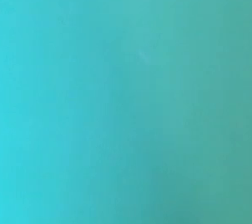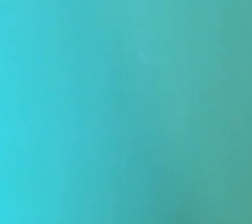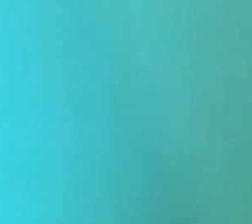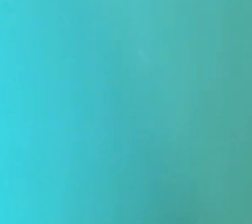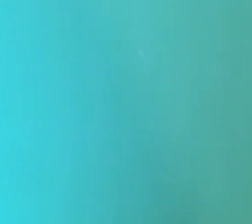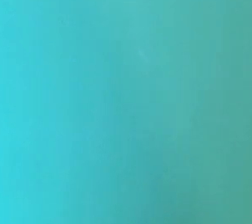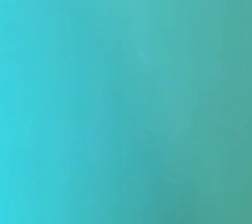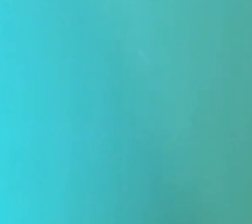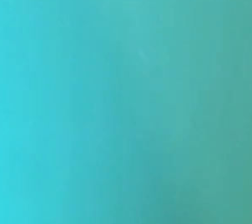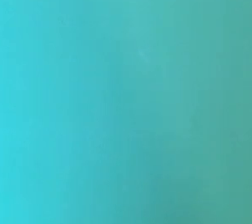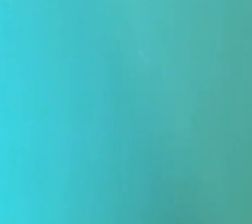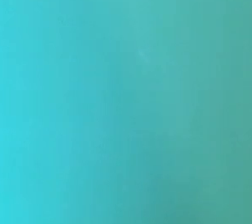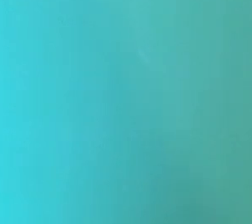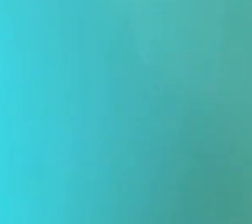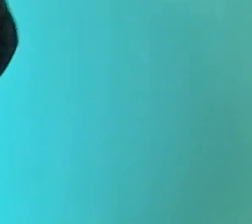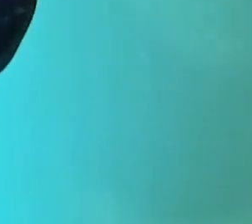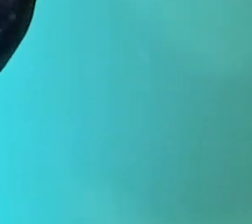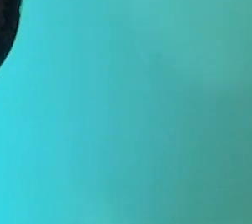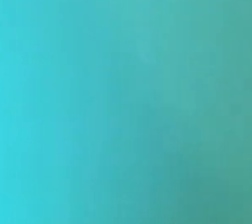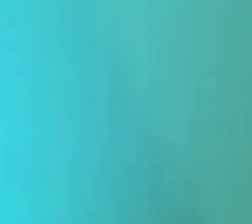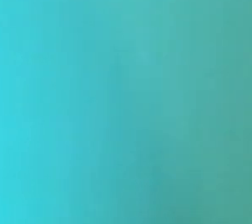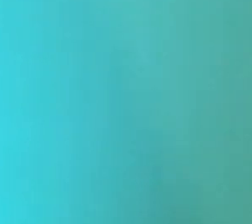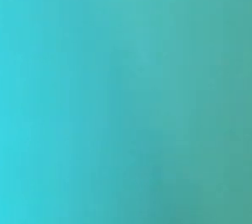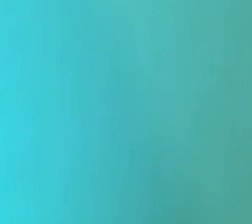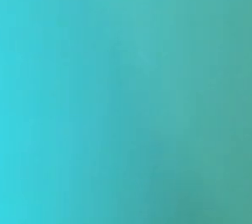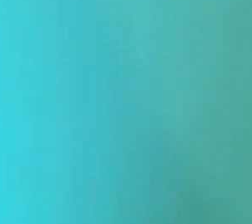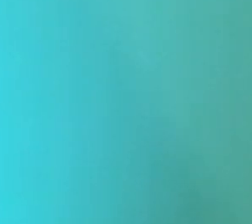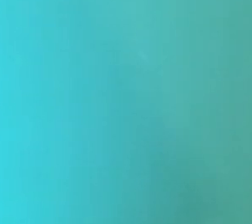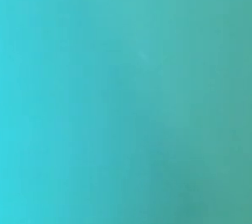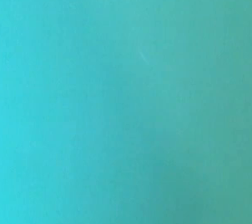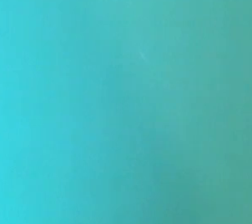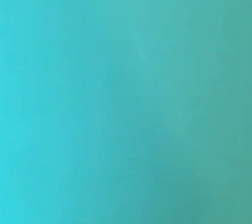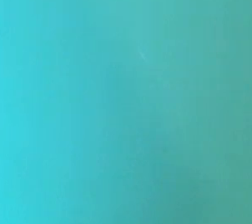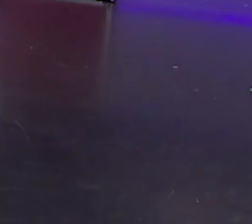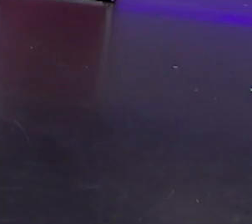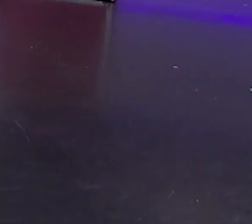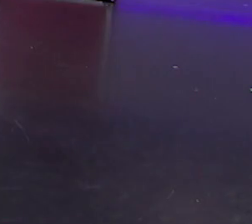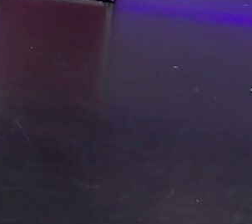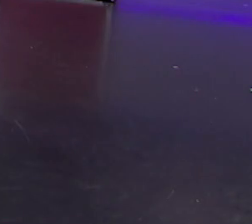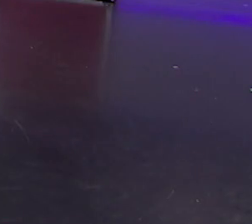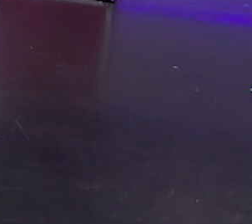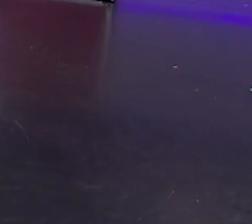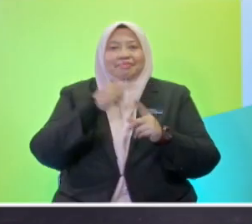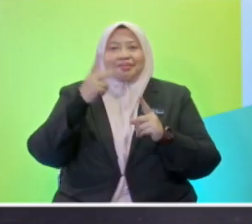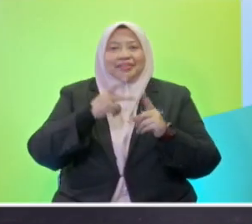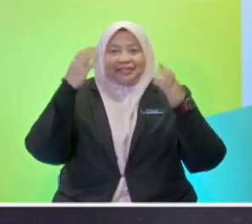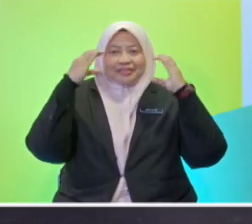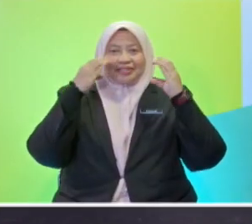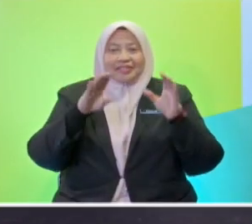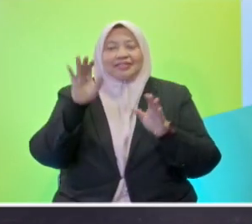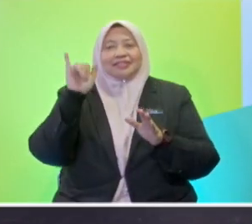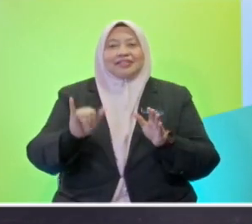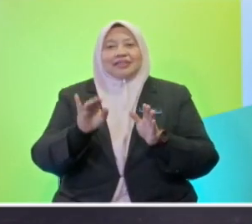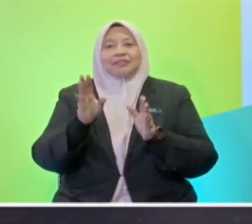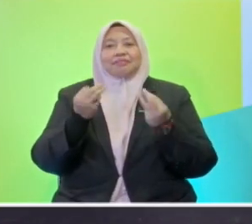Assalamualaikum Cikgu apa kabar Baik terima kasih kepada Cikgu kita yang sedih bersama